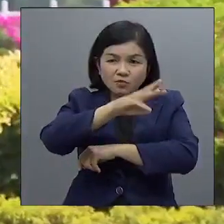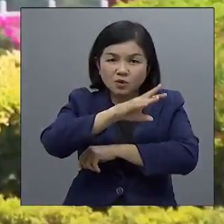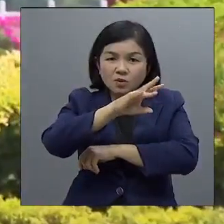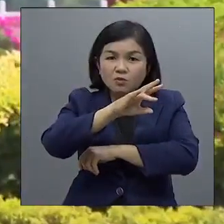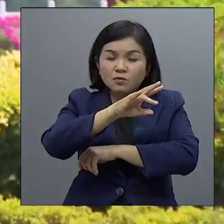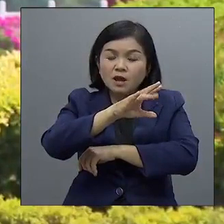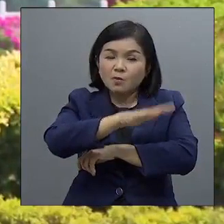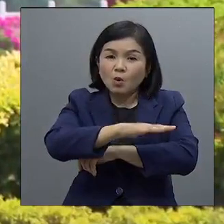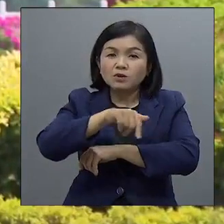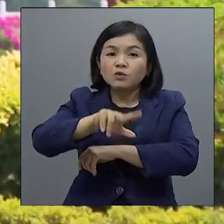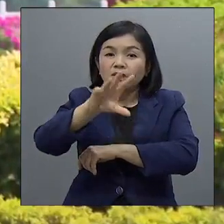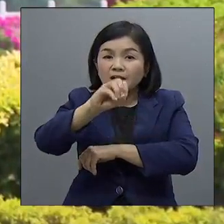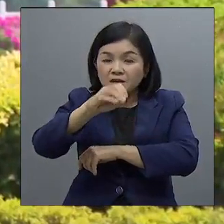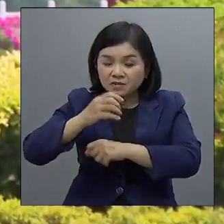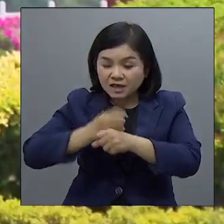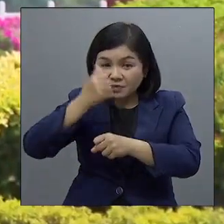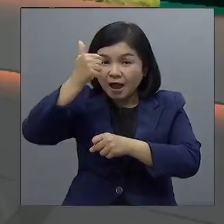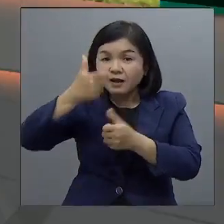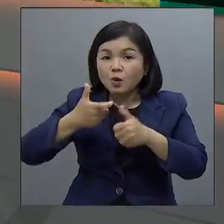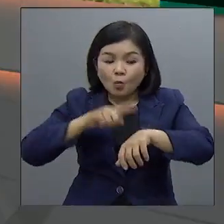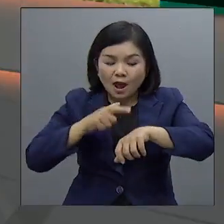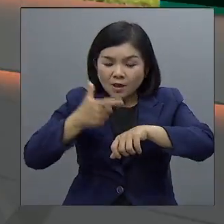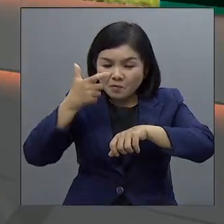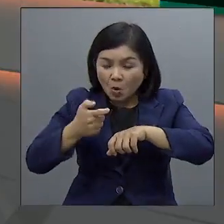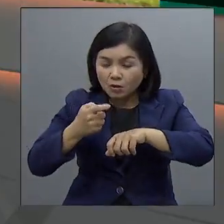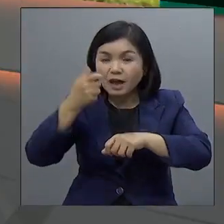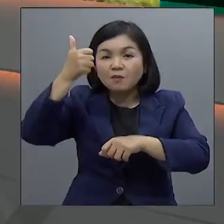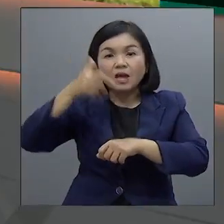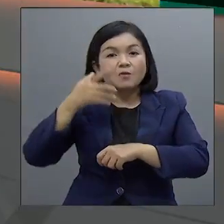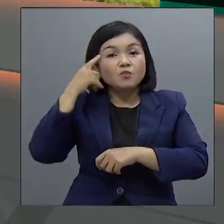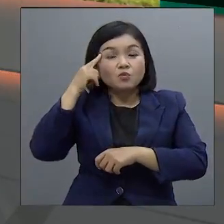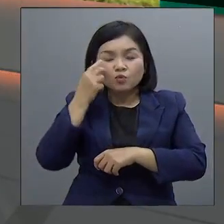ต้องมาลุ้นกันว่าเทพวิวจะทำลายสถิติได้อีกรายการหรือเปล่าครับ ขอบคุณคุณพงษ์พิสิทธิ์นะคะเทพ